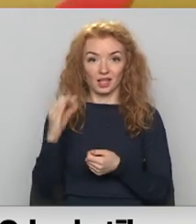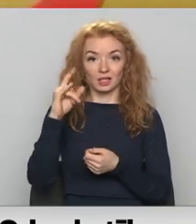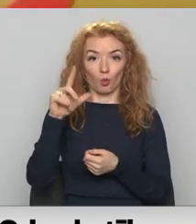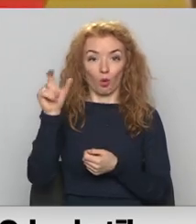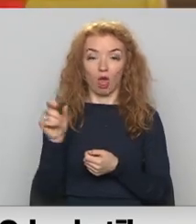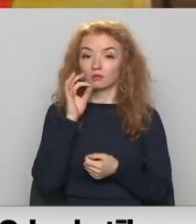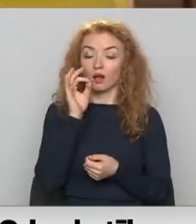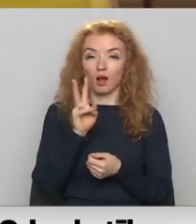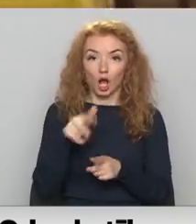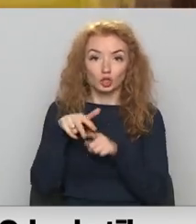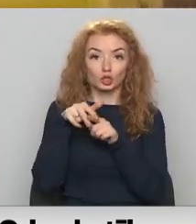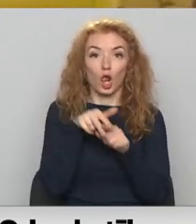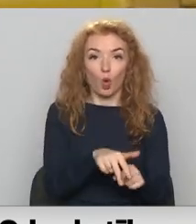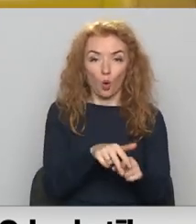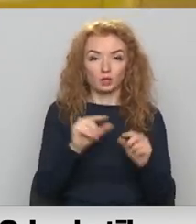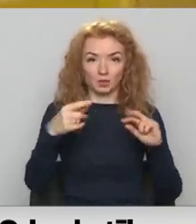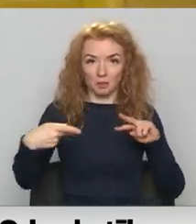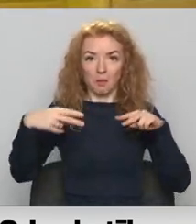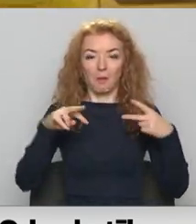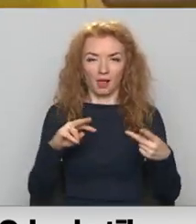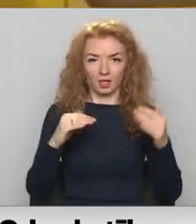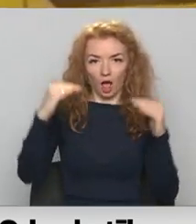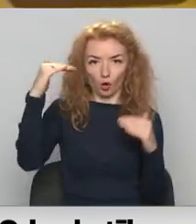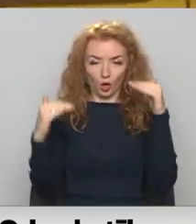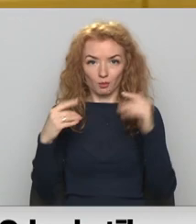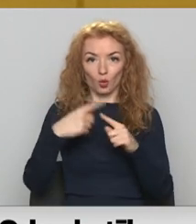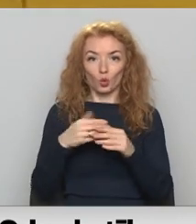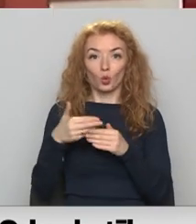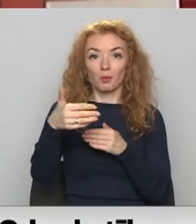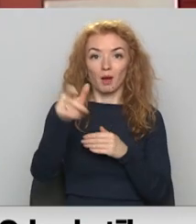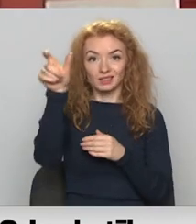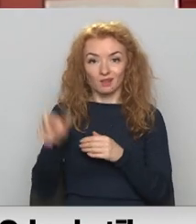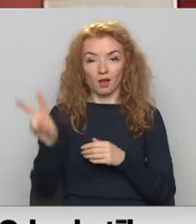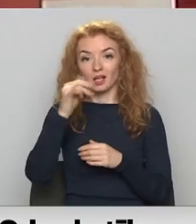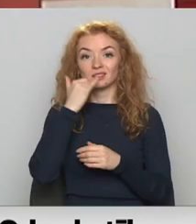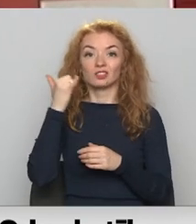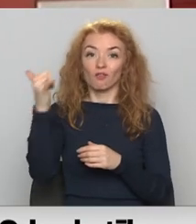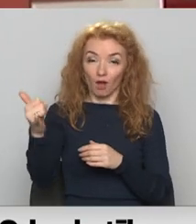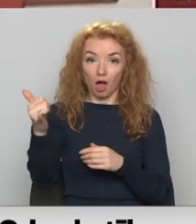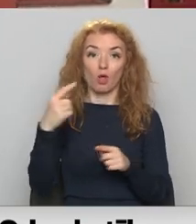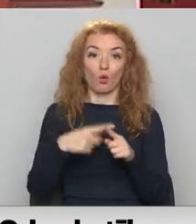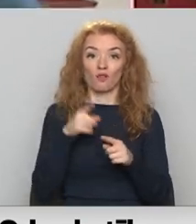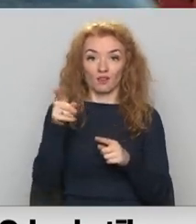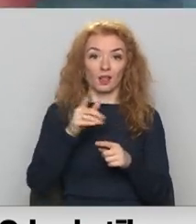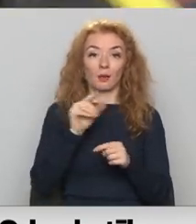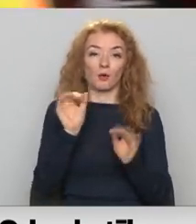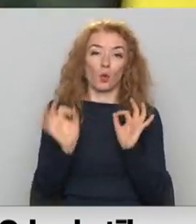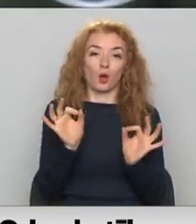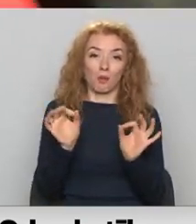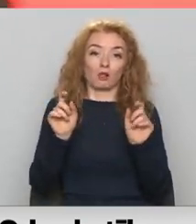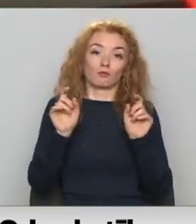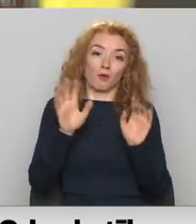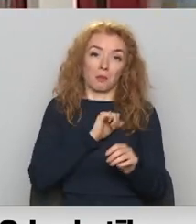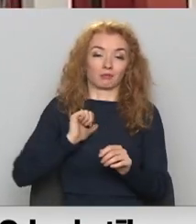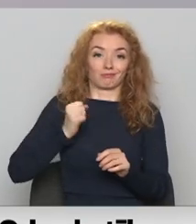dēļ šodien mainīts izsaukuma izpildes algoritms. Un turpmāk zvanītājiem, kuru dzīvībām briesmas nedraud, dienesta brigāde var atteikt.